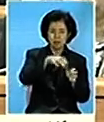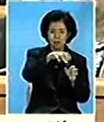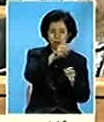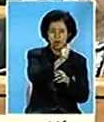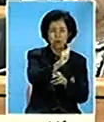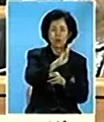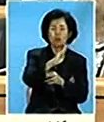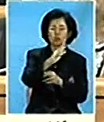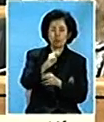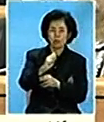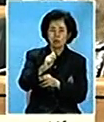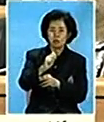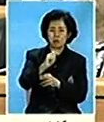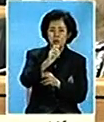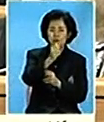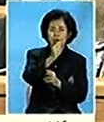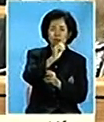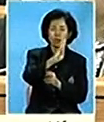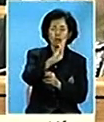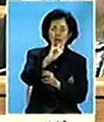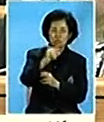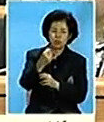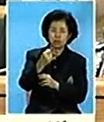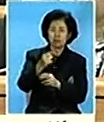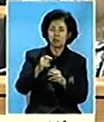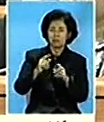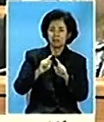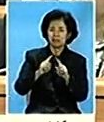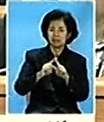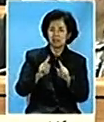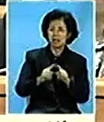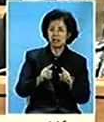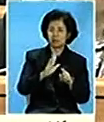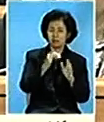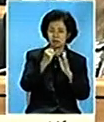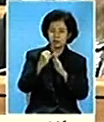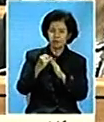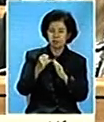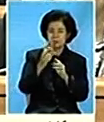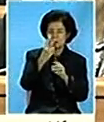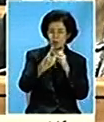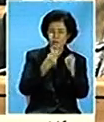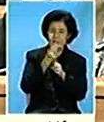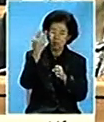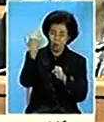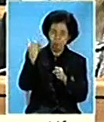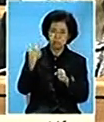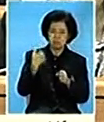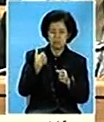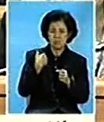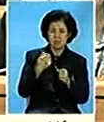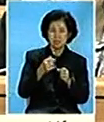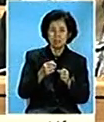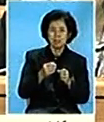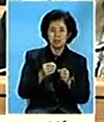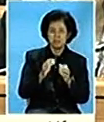การปกครององค์กรปกครองส่วนท้องถิ่นดีเด่นตั้งแต่นายกอบต.นายกเทศมนตรี นายกอบจที่ผ่านมา2ปีที่ผ่านมาเนี่ยเราก็มีบทเรียนเยอะแยะแ